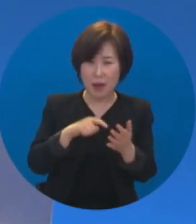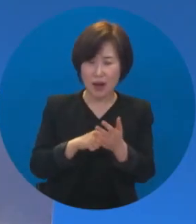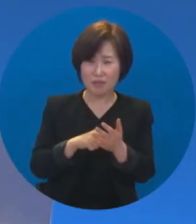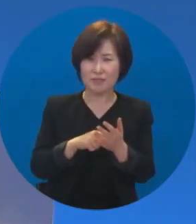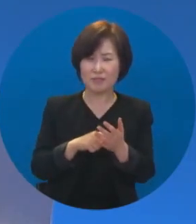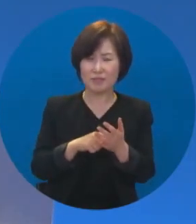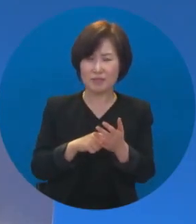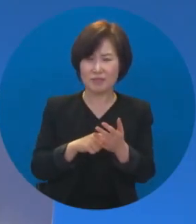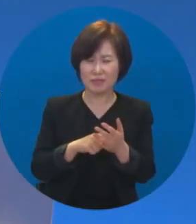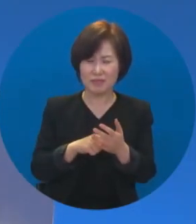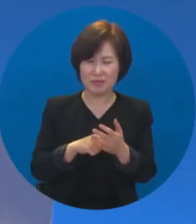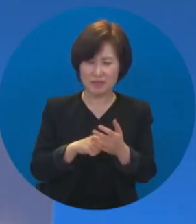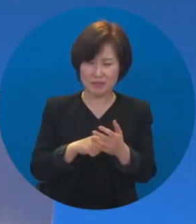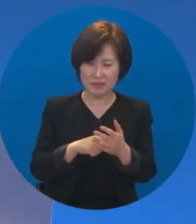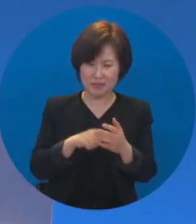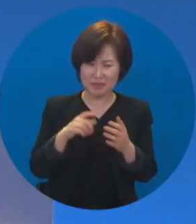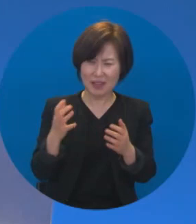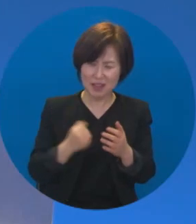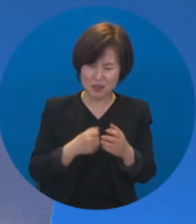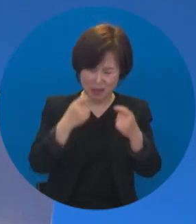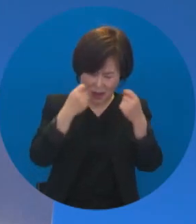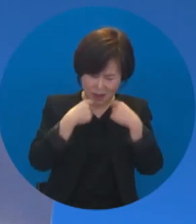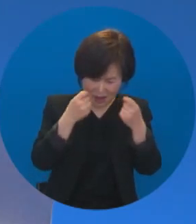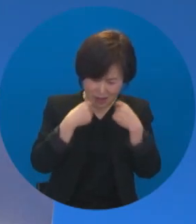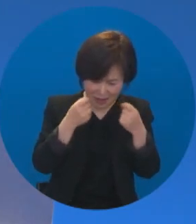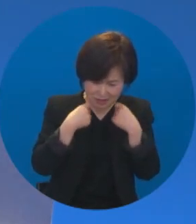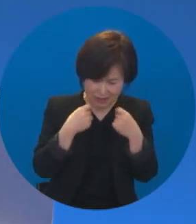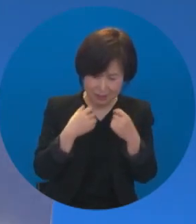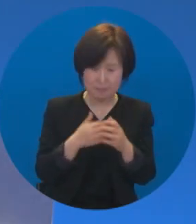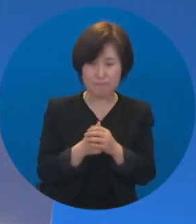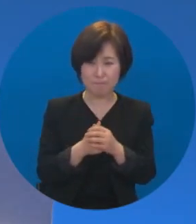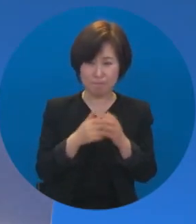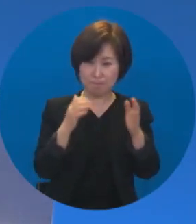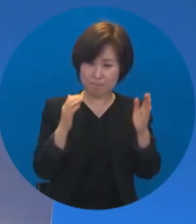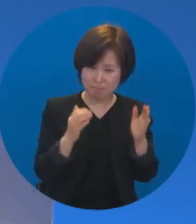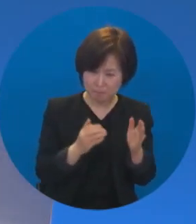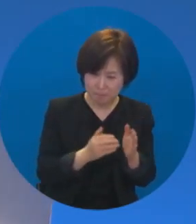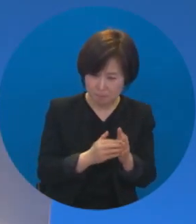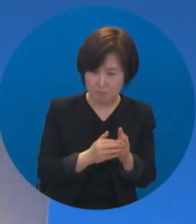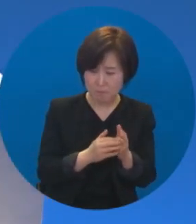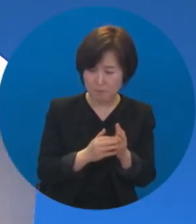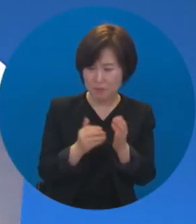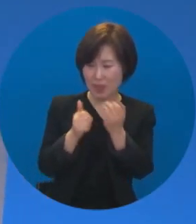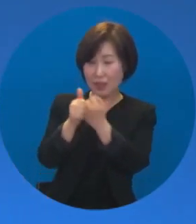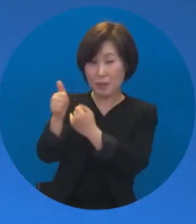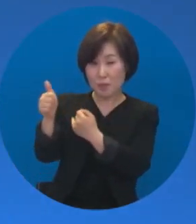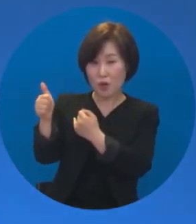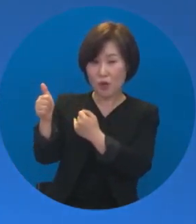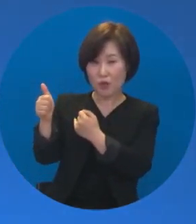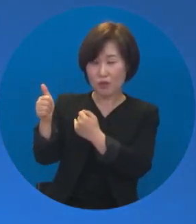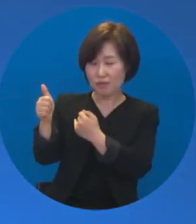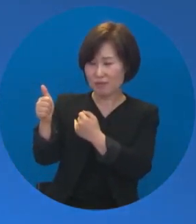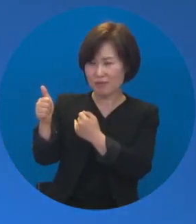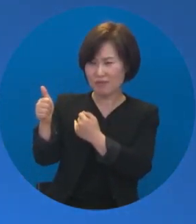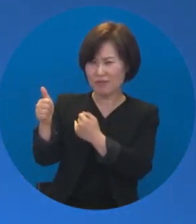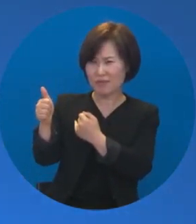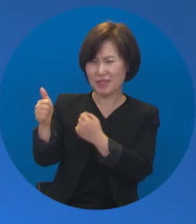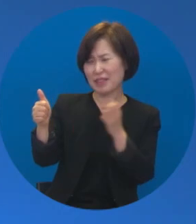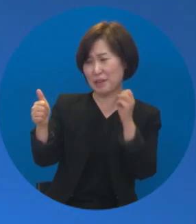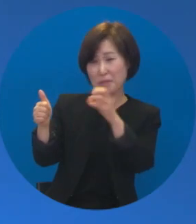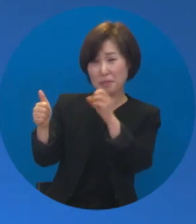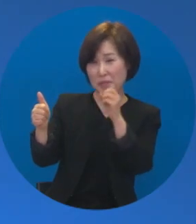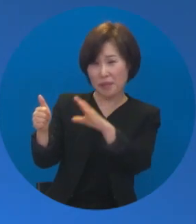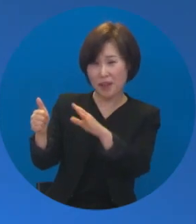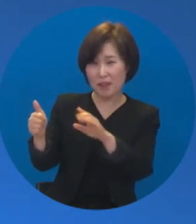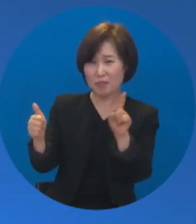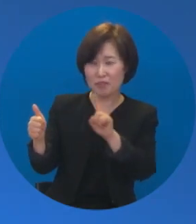그리고 남편에게 이제 다시 말하기 시작했어요. 누워있는 남편의 귀에 대고 여보,